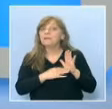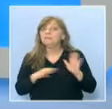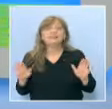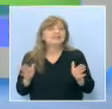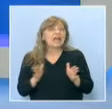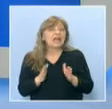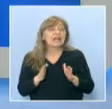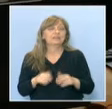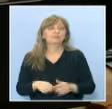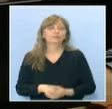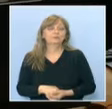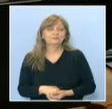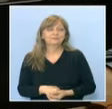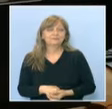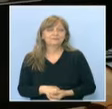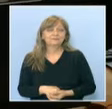накратко.